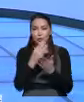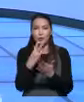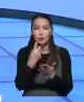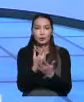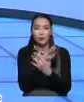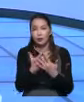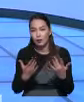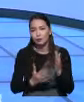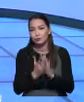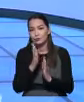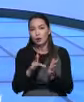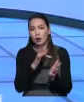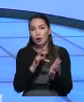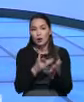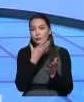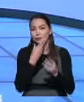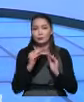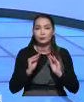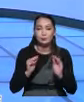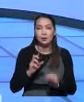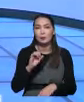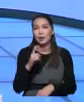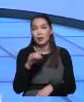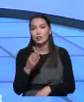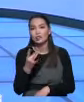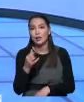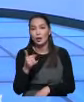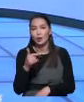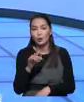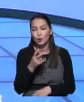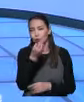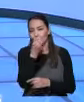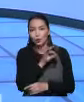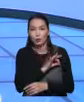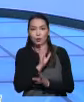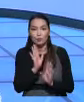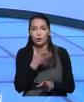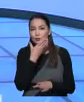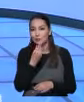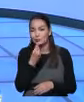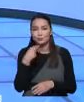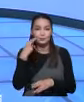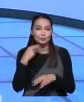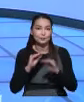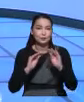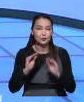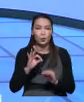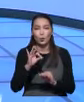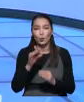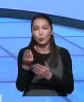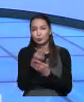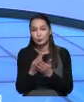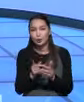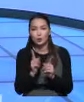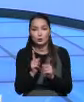өсірілмек. Қаланы әрлеуге көбінесе бархат, шырай гүл деп қолданылады. Байы бояу қанық бұл өскіндер ою өрнекті анық етіп